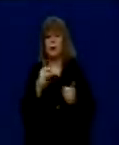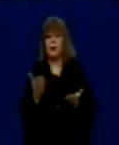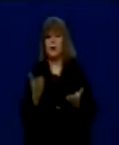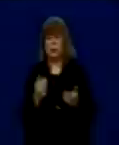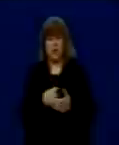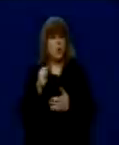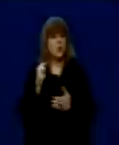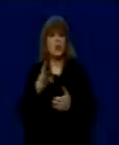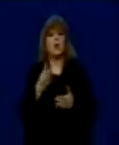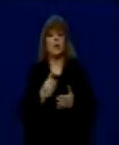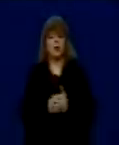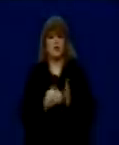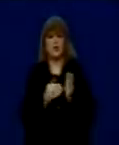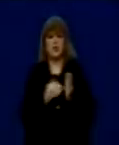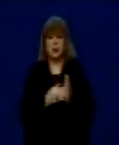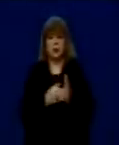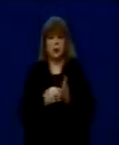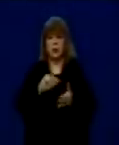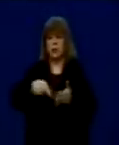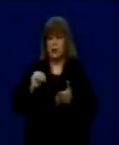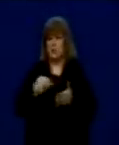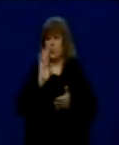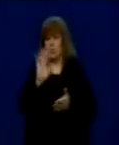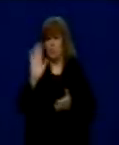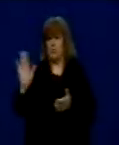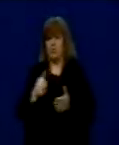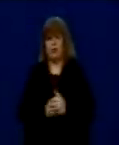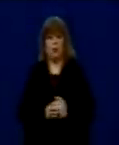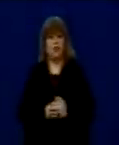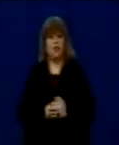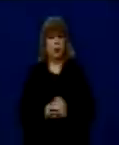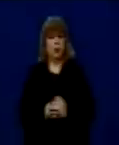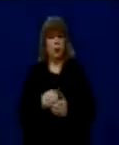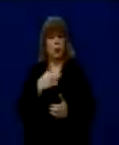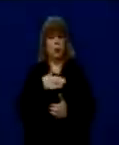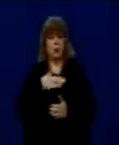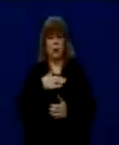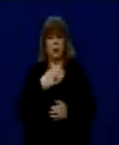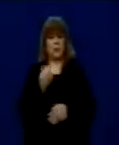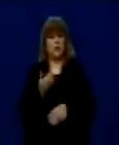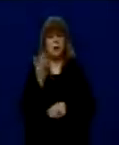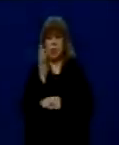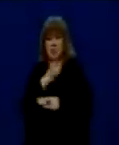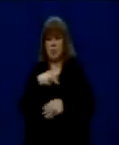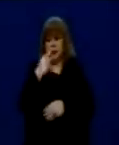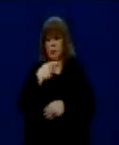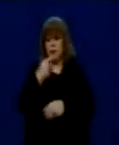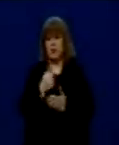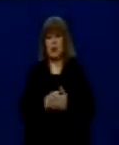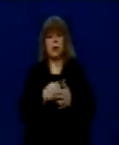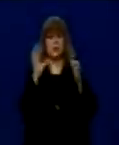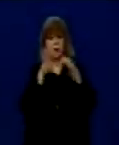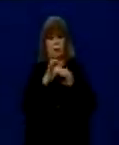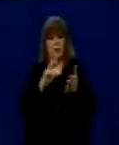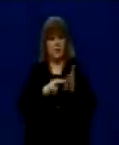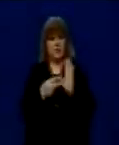sepse numrat natyrisht nuk bëhen nëse nuk jepni ndëshimet jo. Ashtu si janë bënë numrat. Po ne këtu e mora fjalën për një çështje tjetër që lidhet po ashtu me